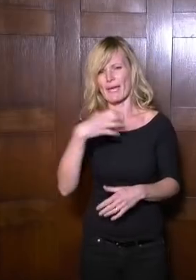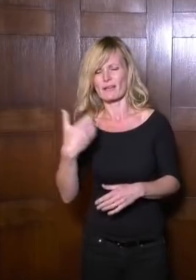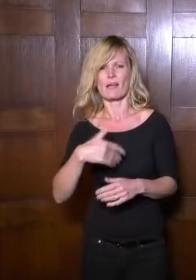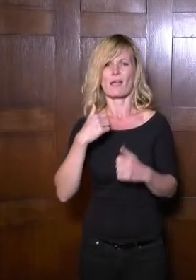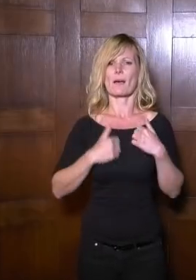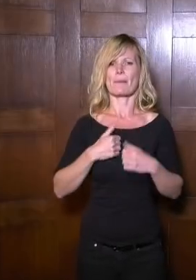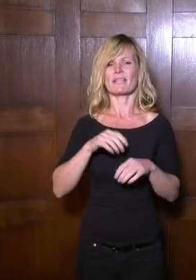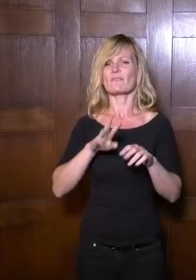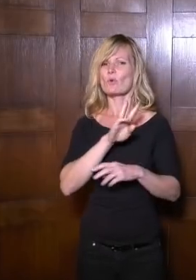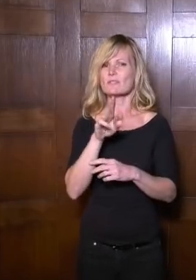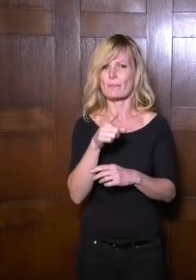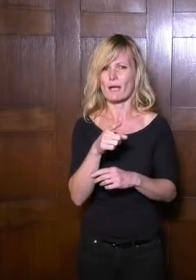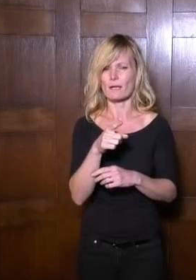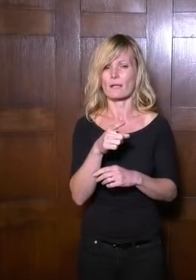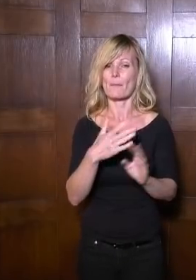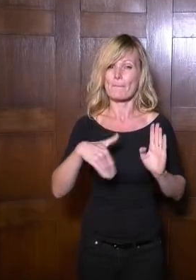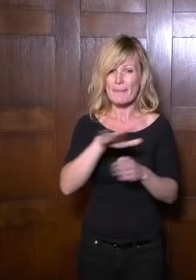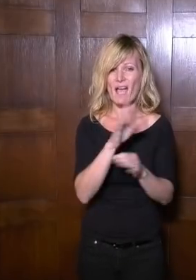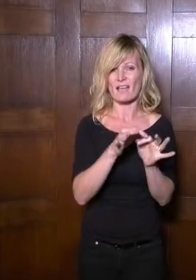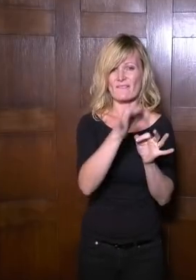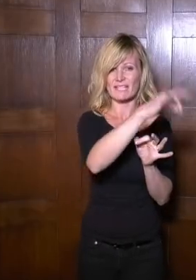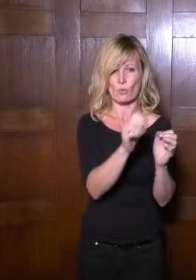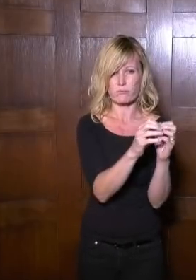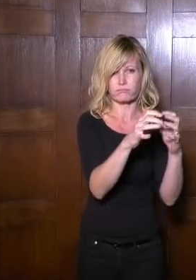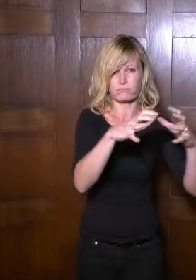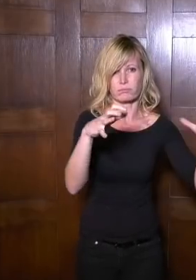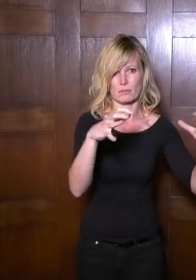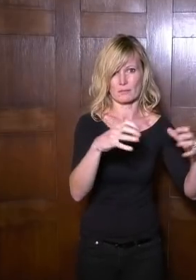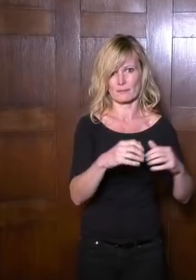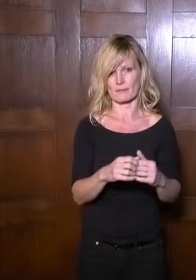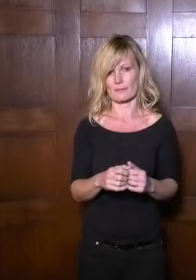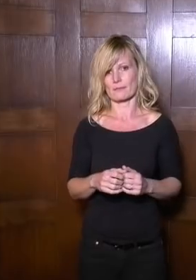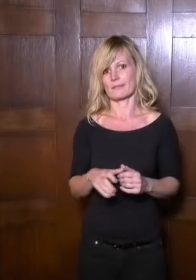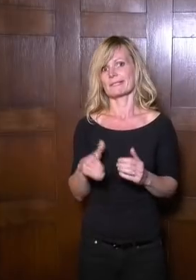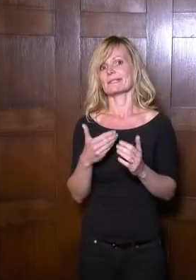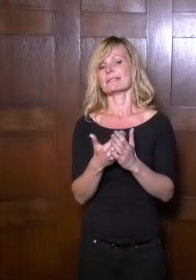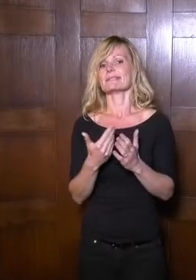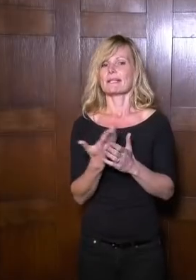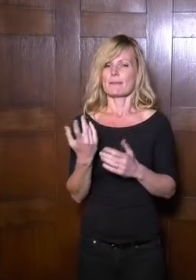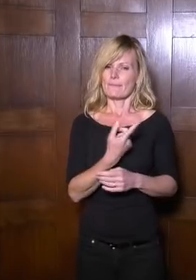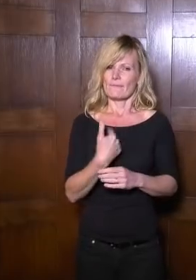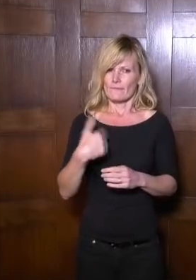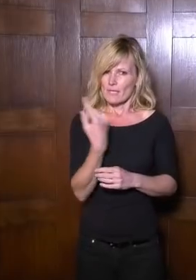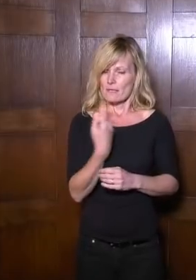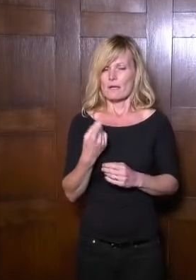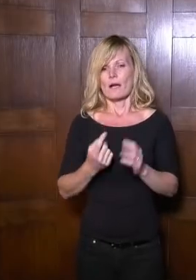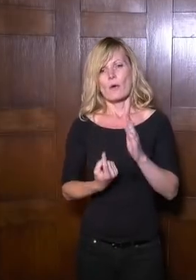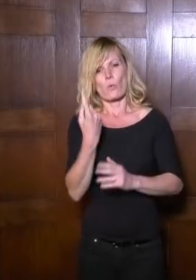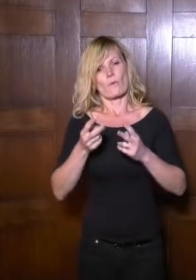wesentlich höheres Infektionsgeschehen und deswegen sehr viel mehr Vorsicht, uns für diesen sächsischen Weg entschieden haben